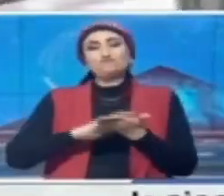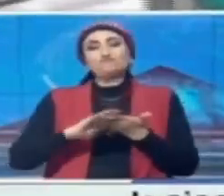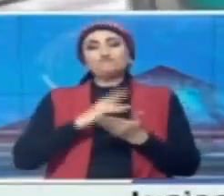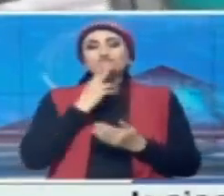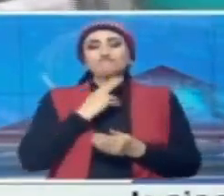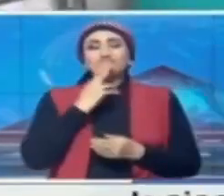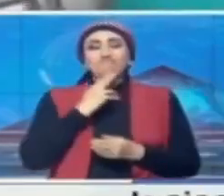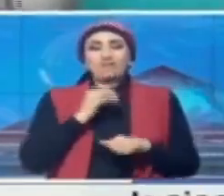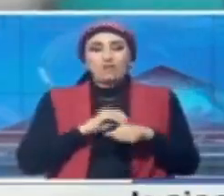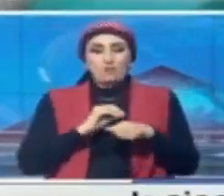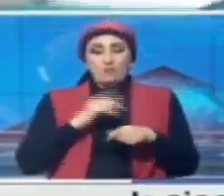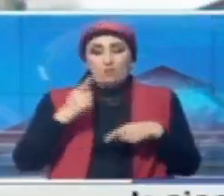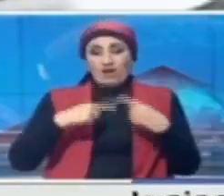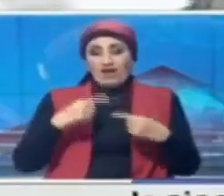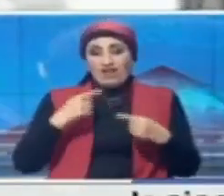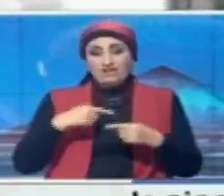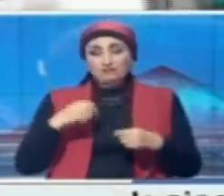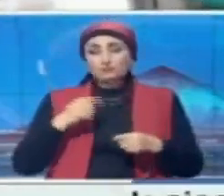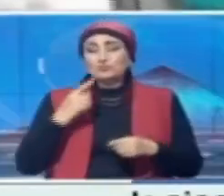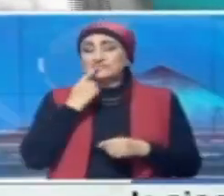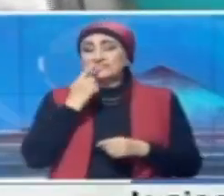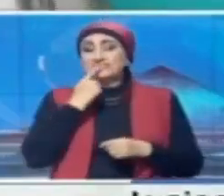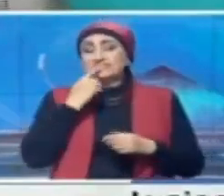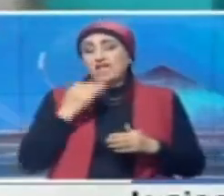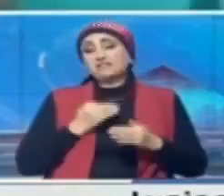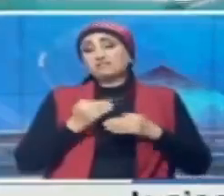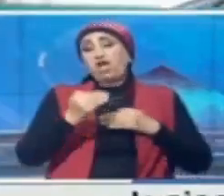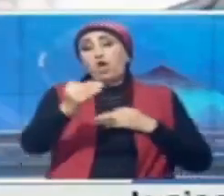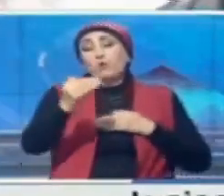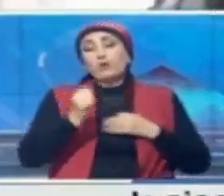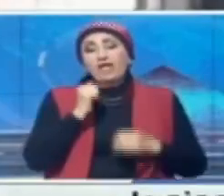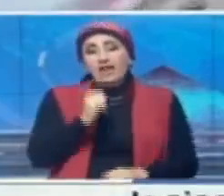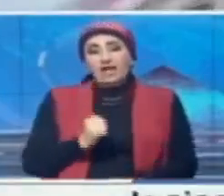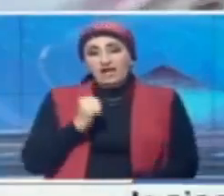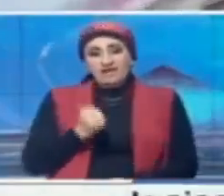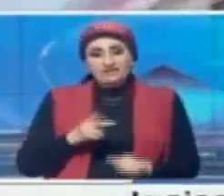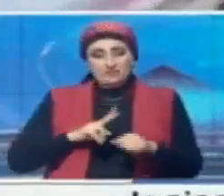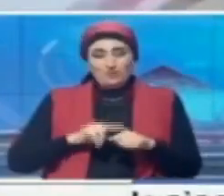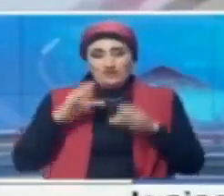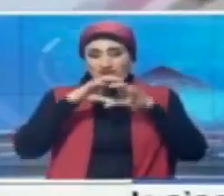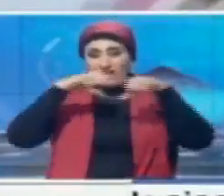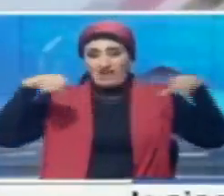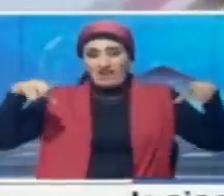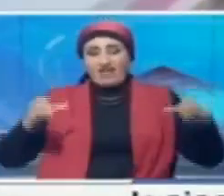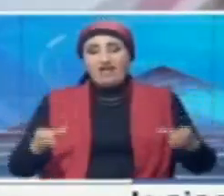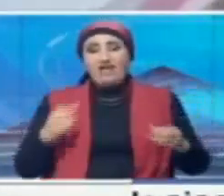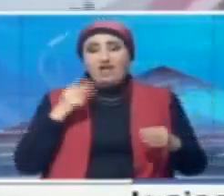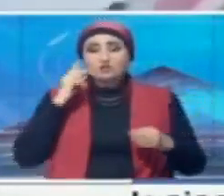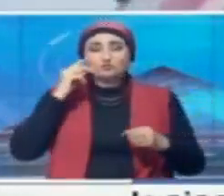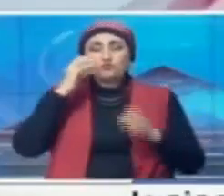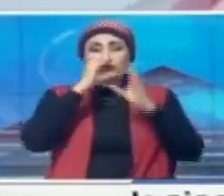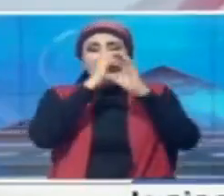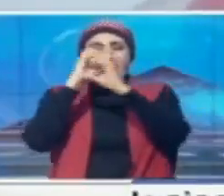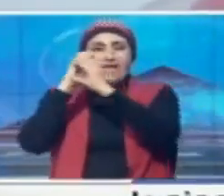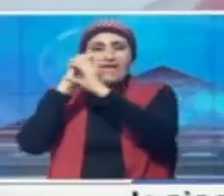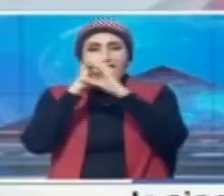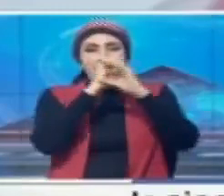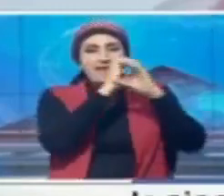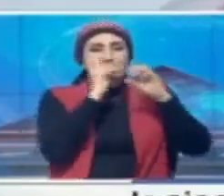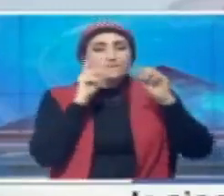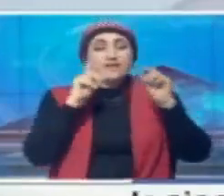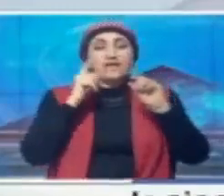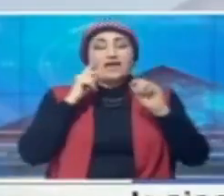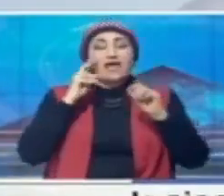أمر يعمل على إطالة العمر الافتراضي للقطار. كما أن العربات مزودة بكاميرات مراقبة لتأمين